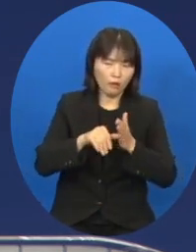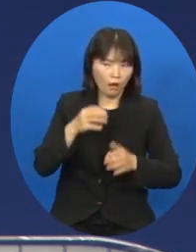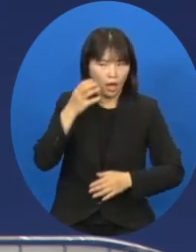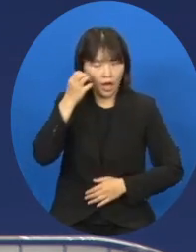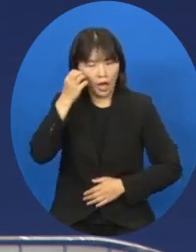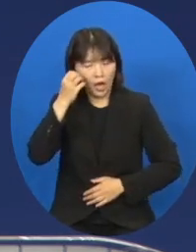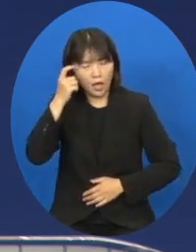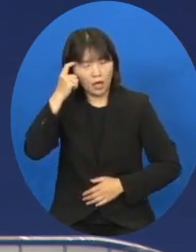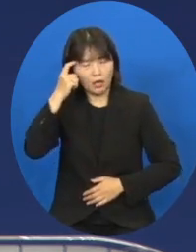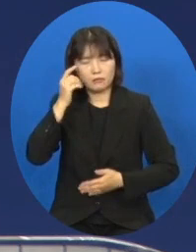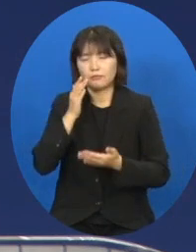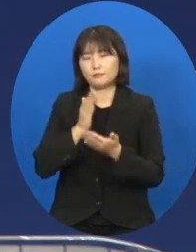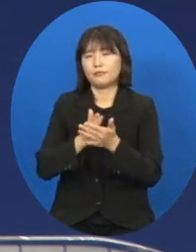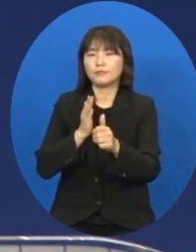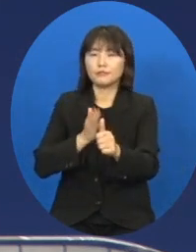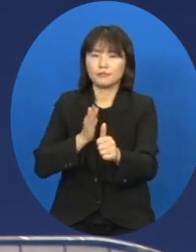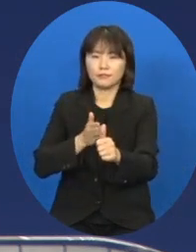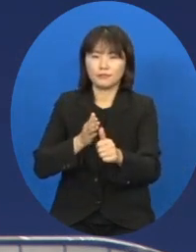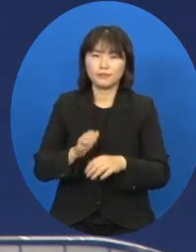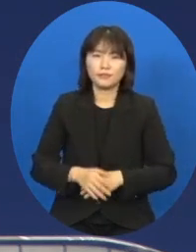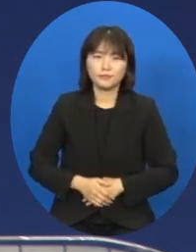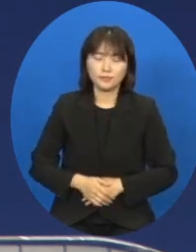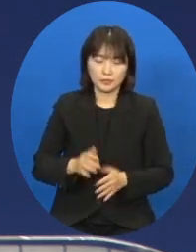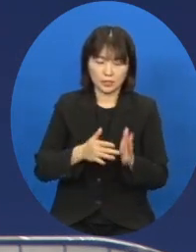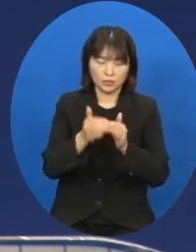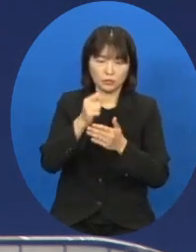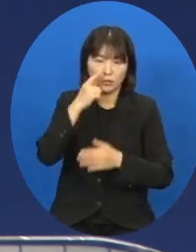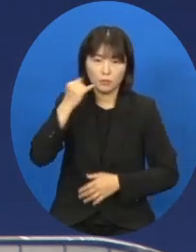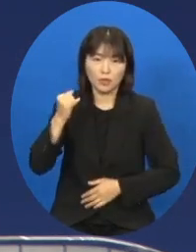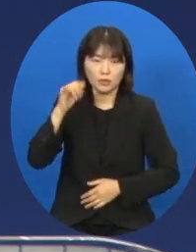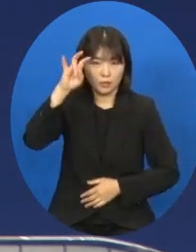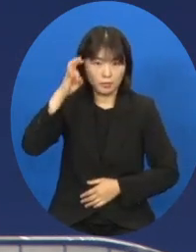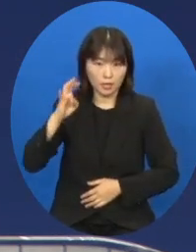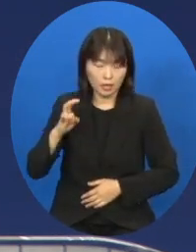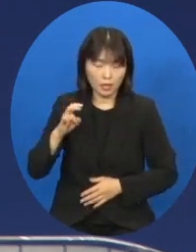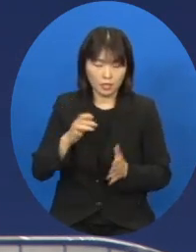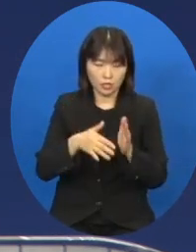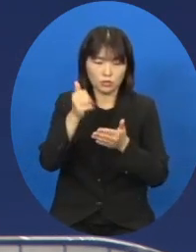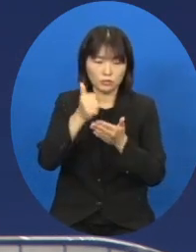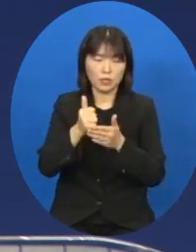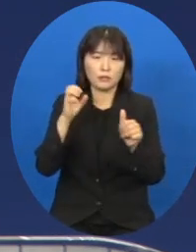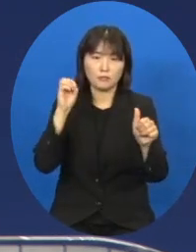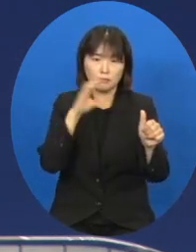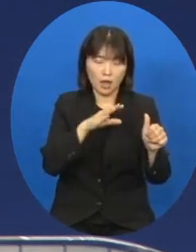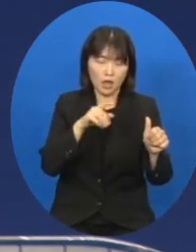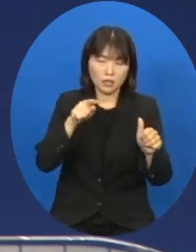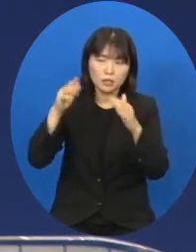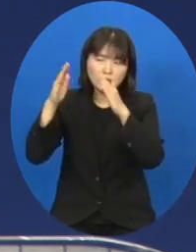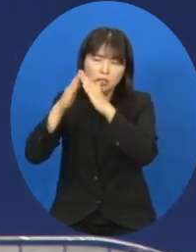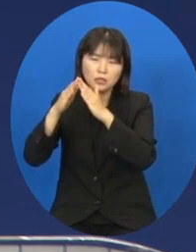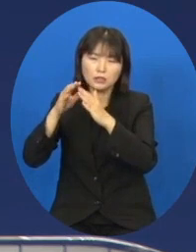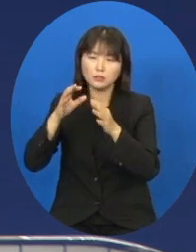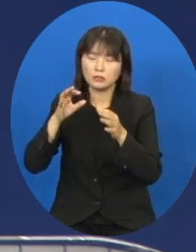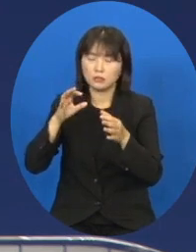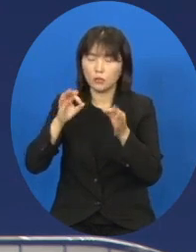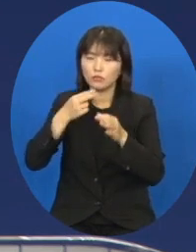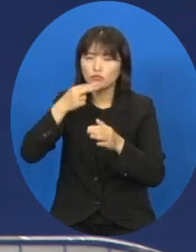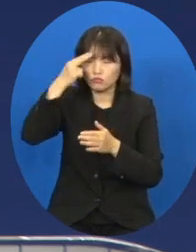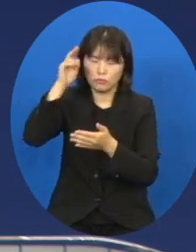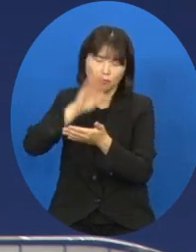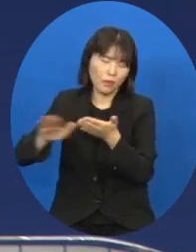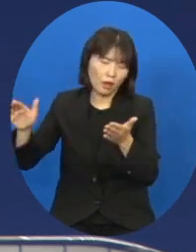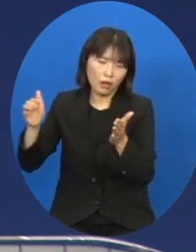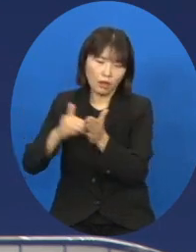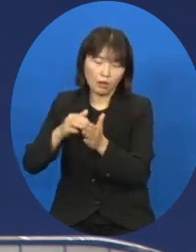마셔야 됩니다. 예수님의 어머니 마리아가 예수님에게 이 집에 포도주가 떨어졌다, 그렇게 이야기를 했을 때